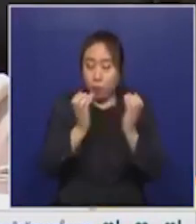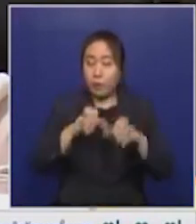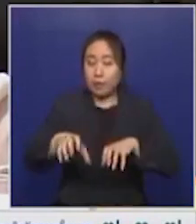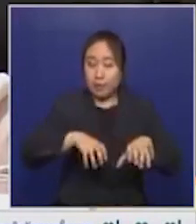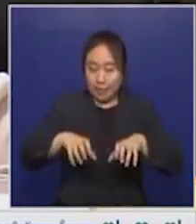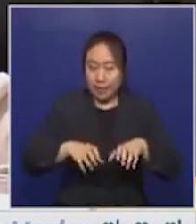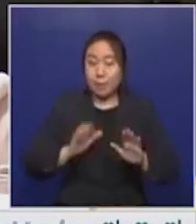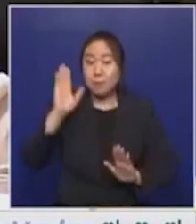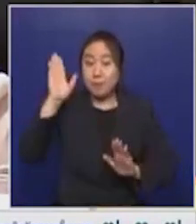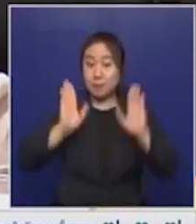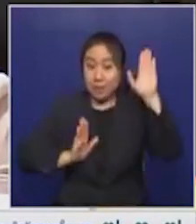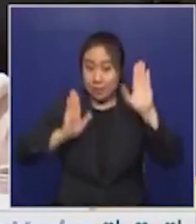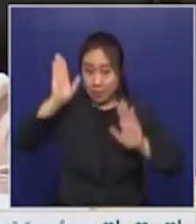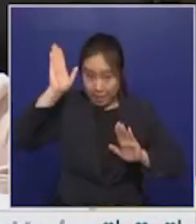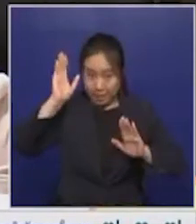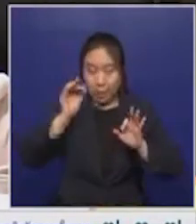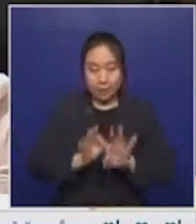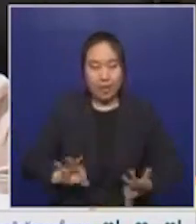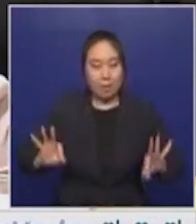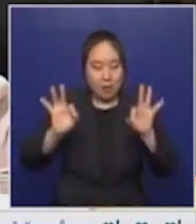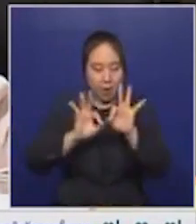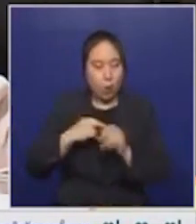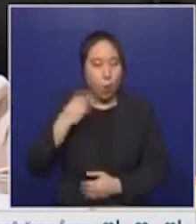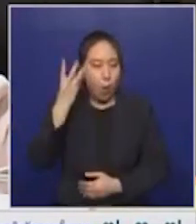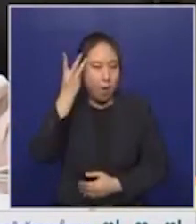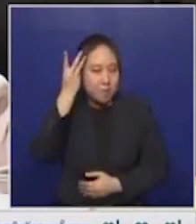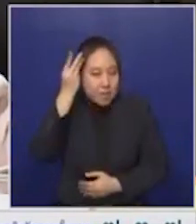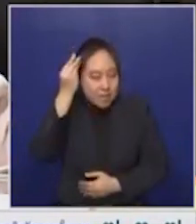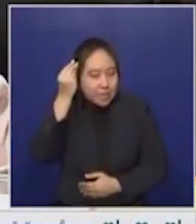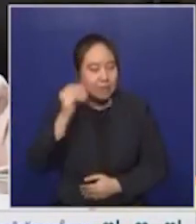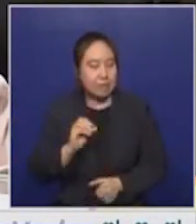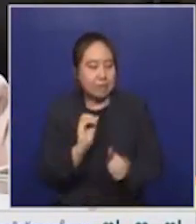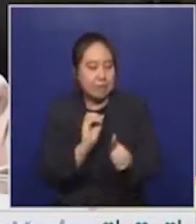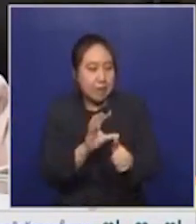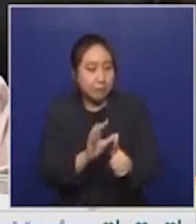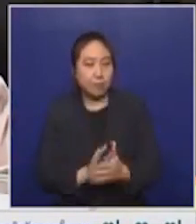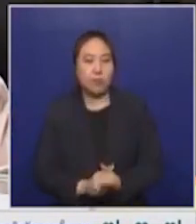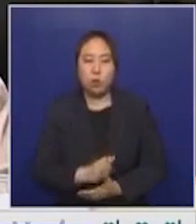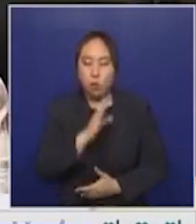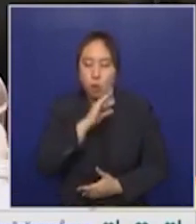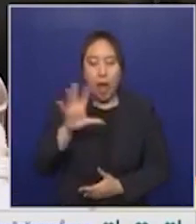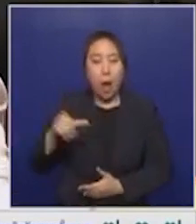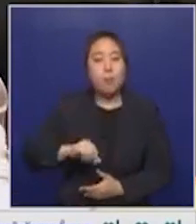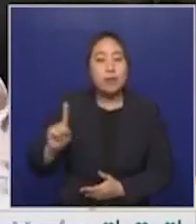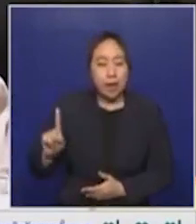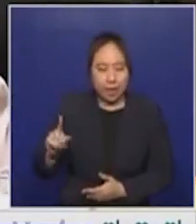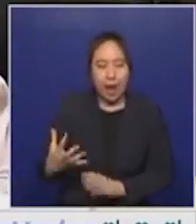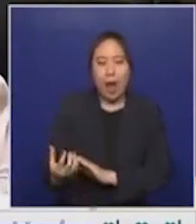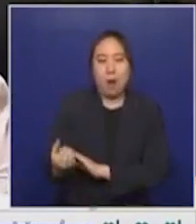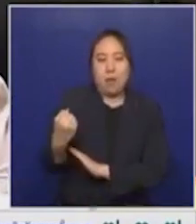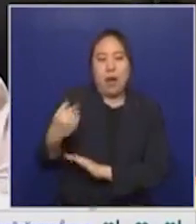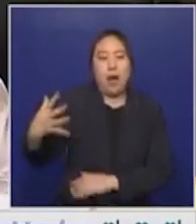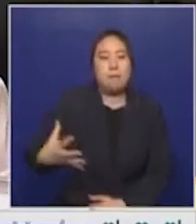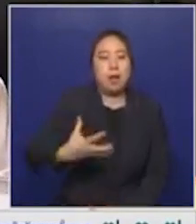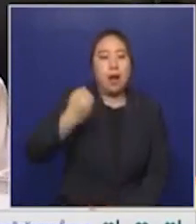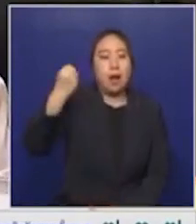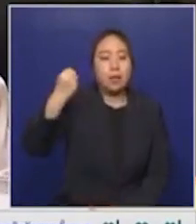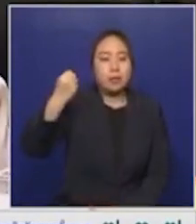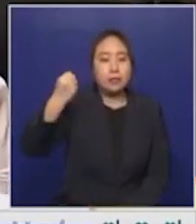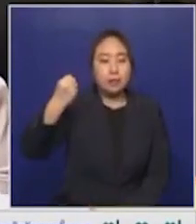ให้เป็นประชาธิปไตยนั้นต้องอยู่ที่ความคิดชี้นำครับถ้าความคิดที่นำมาจากอำนาจรัฐประหารนั่นคือ